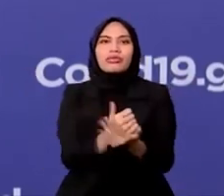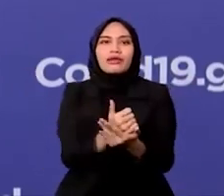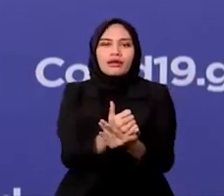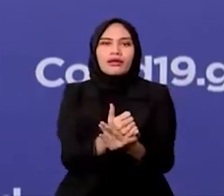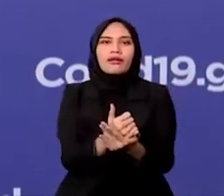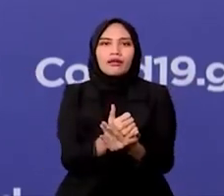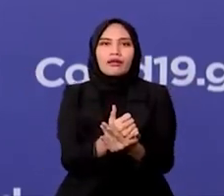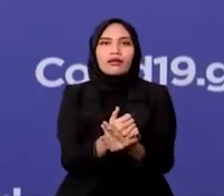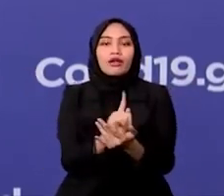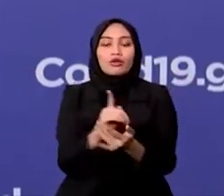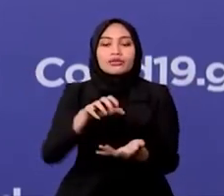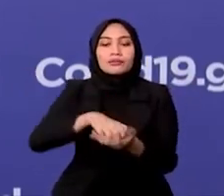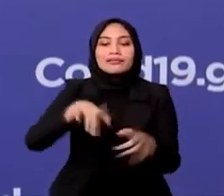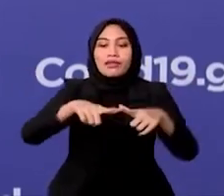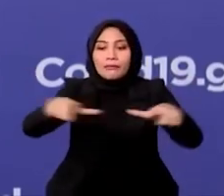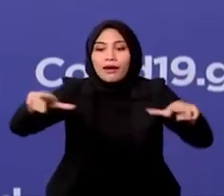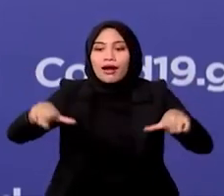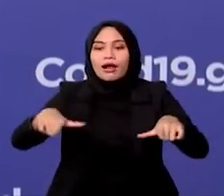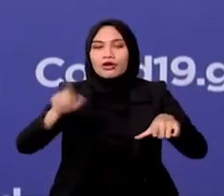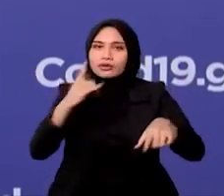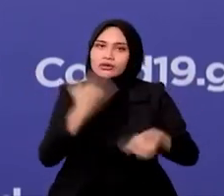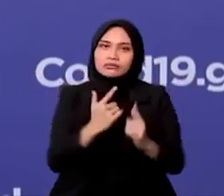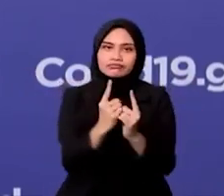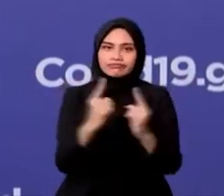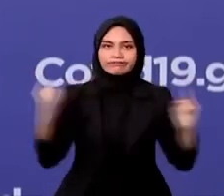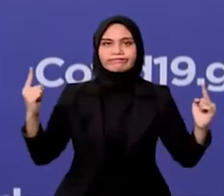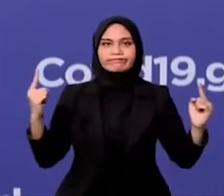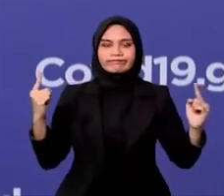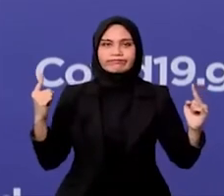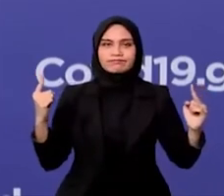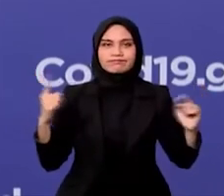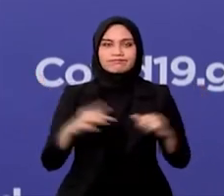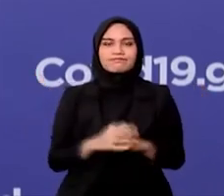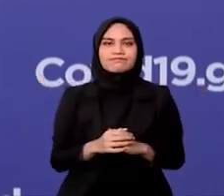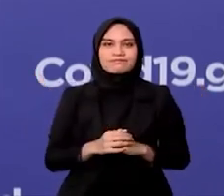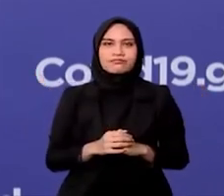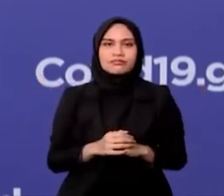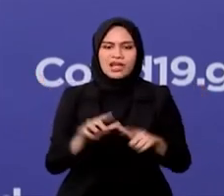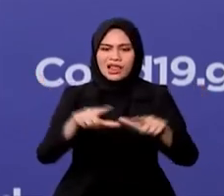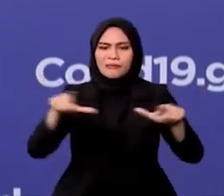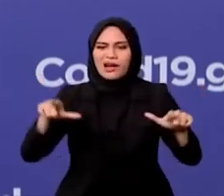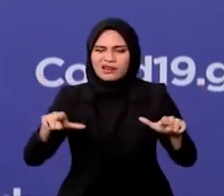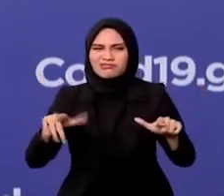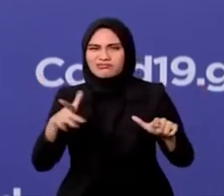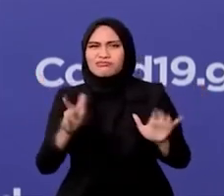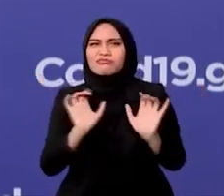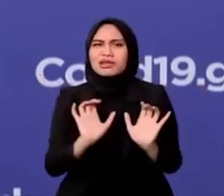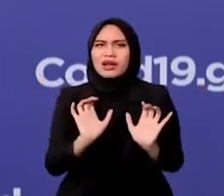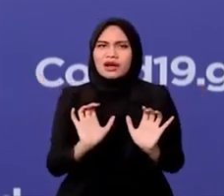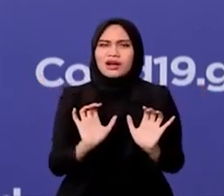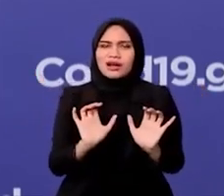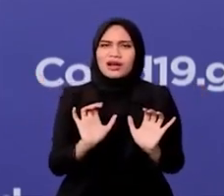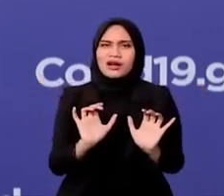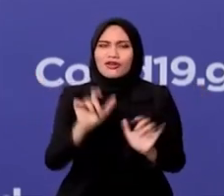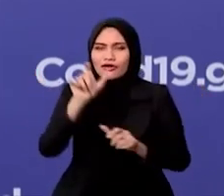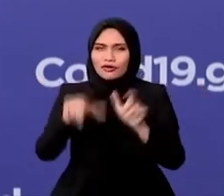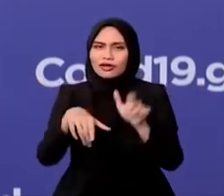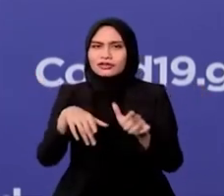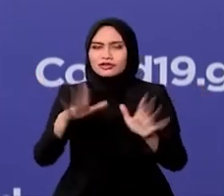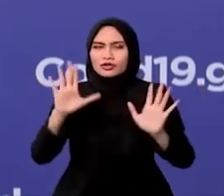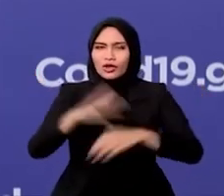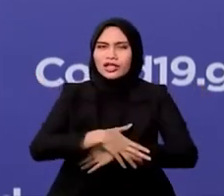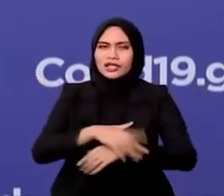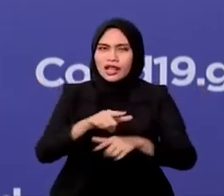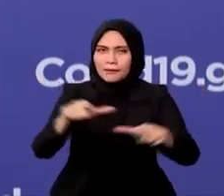apabila dadakan lapangan-lapangan memang sering diajukan karena poverty